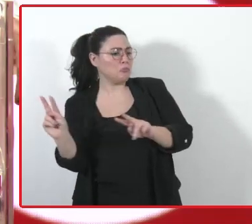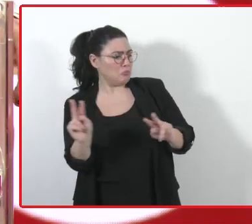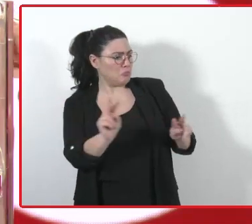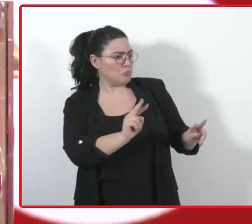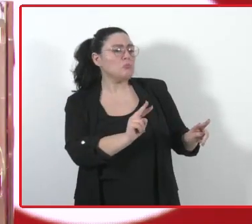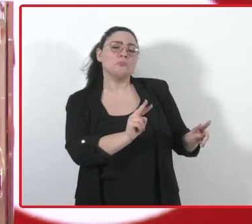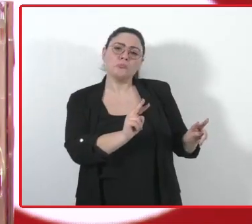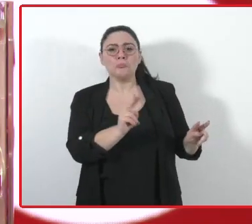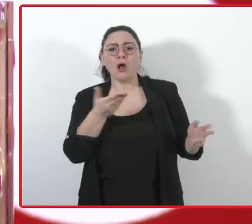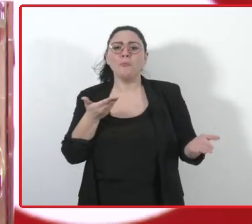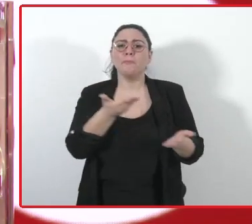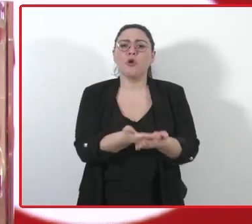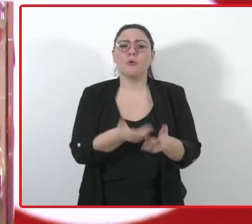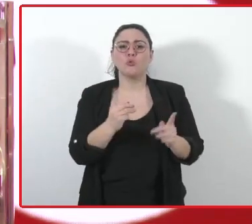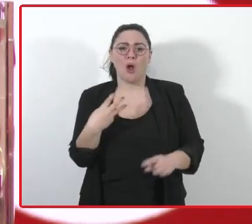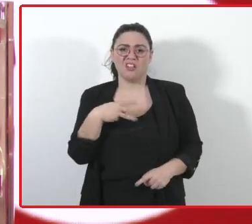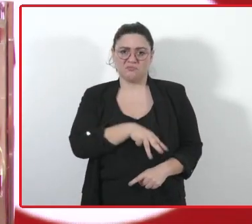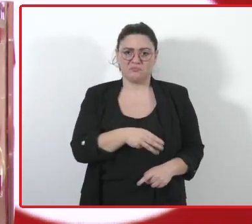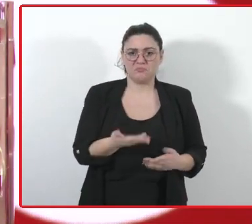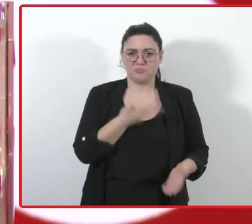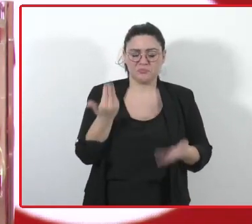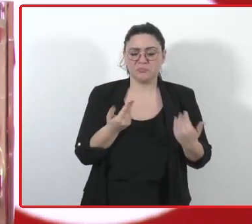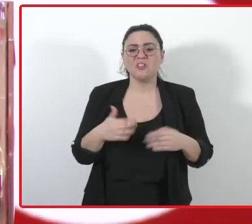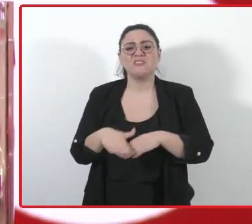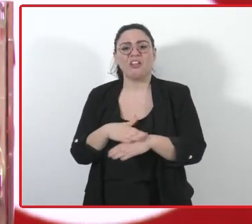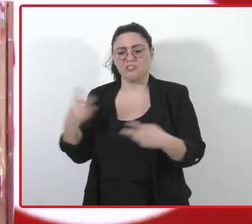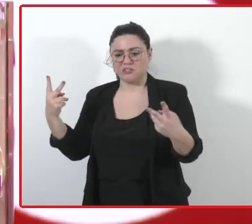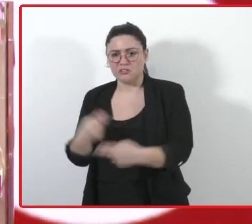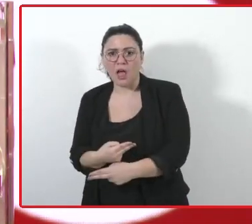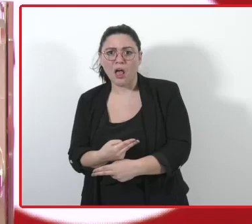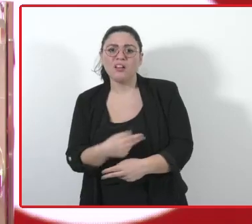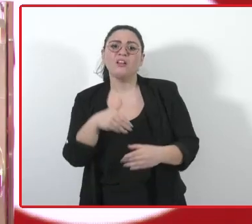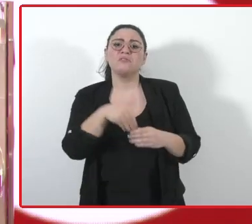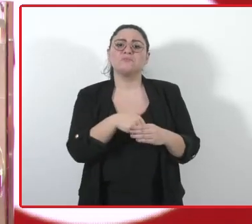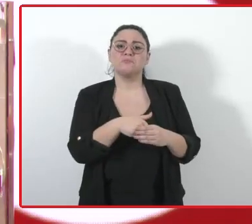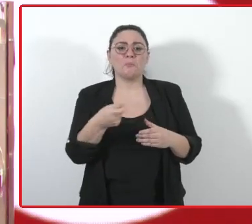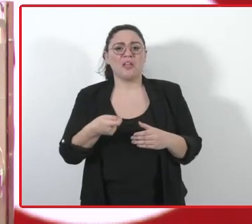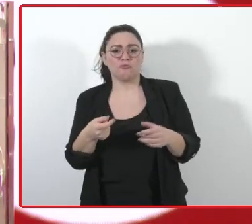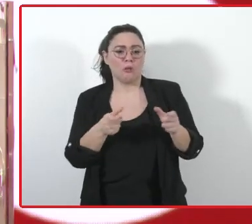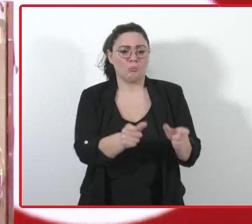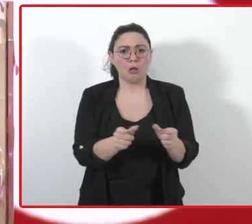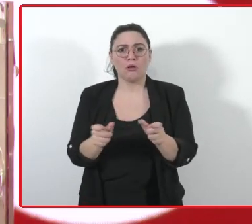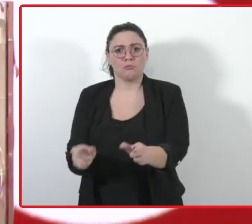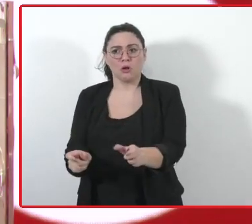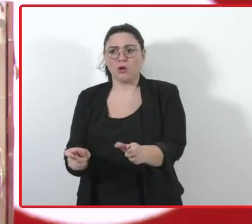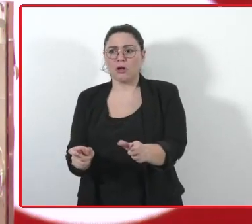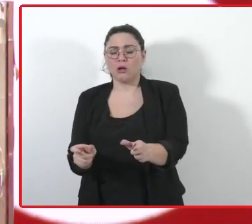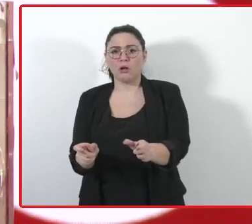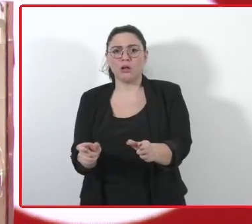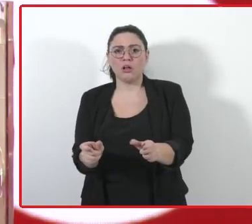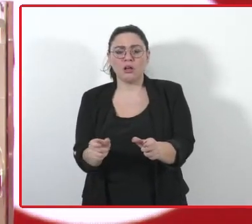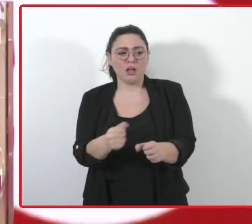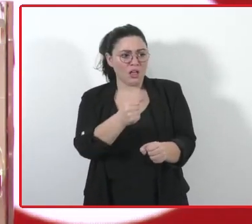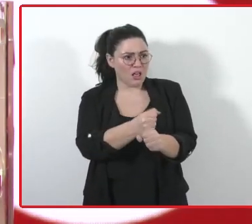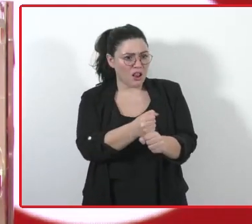smontando il Welfare tagliando i servizi bloccando salari e pensioni ignora i lavoratori e